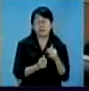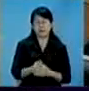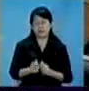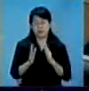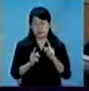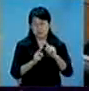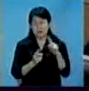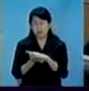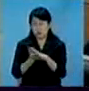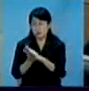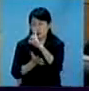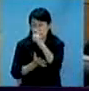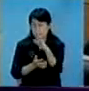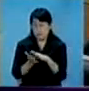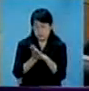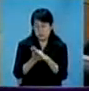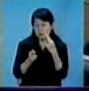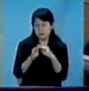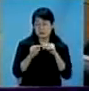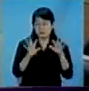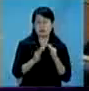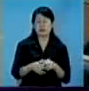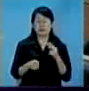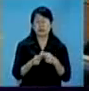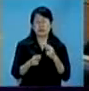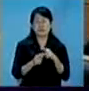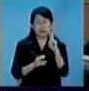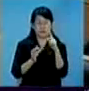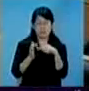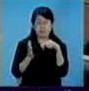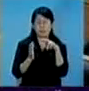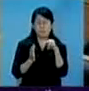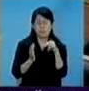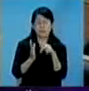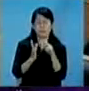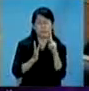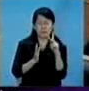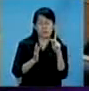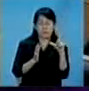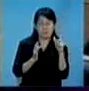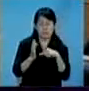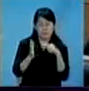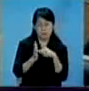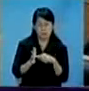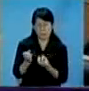ออภัยผู้ตายจริงๆครับที่ต้องยกชื่อท่านขึ้นมาท่านพลเอกร่มเกล้าทุวธรรมครับตรงนี้ชัดเจนครับระเบิด